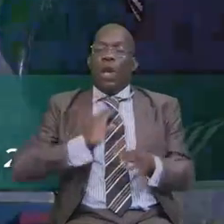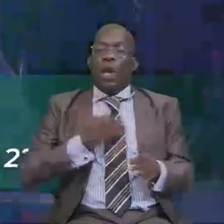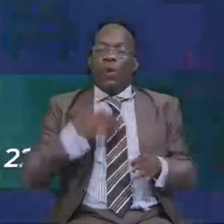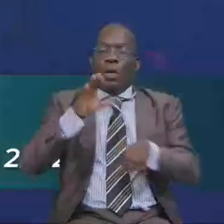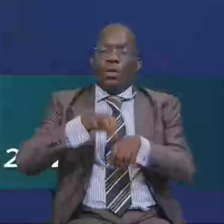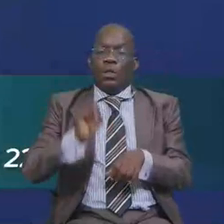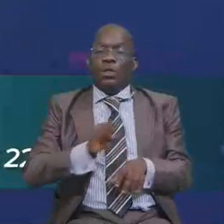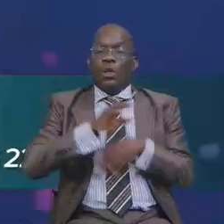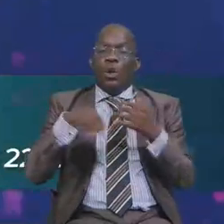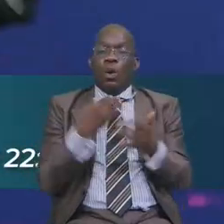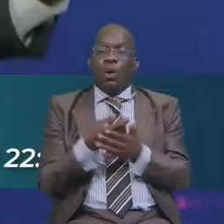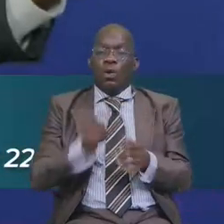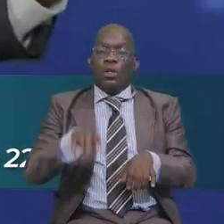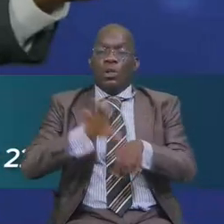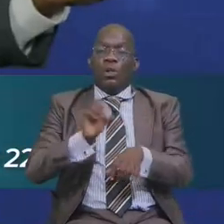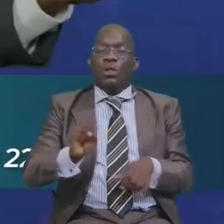avons,